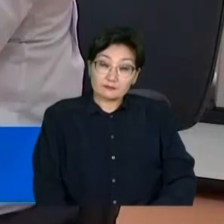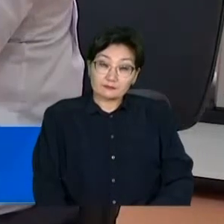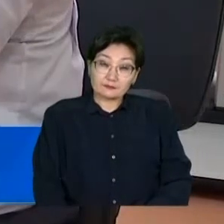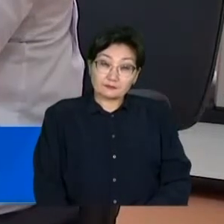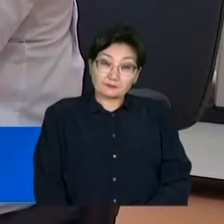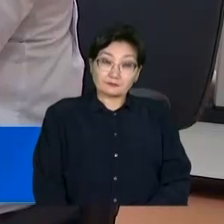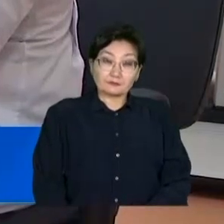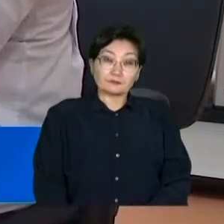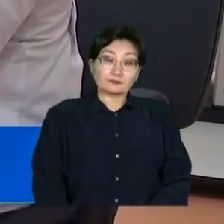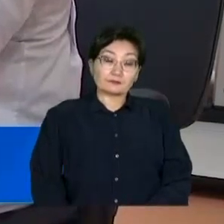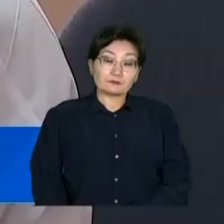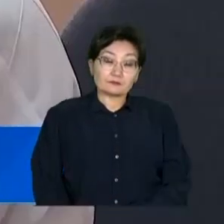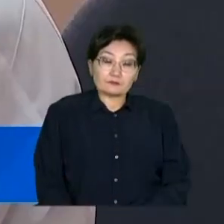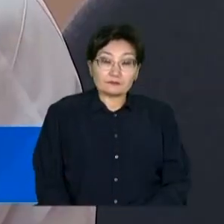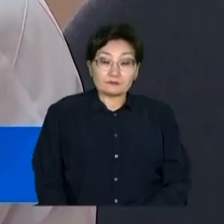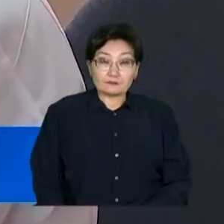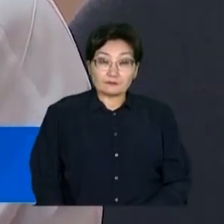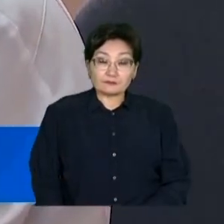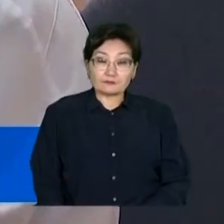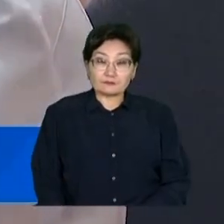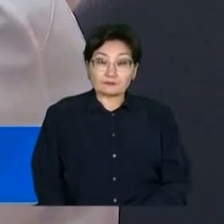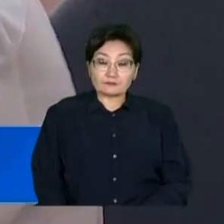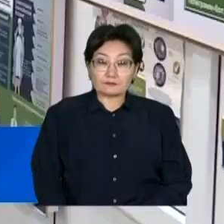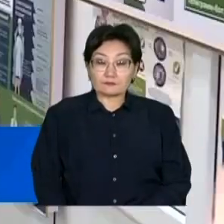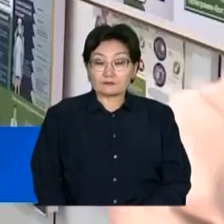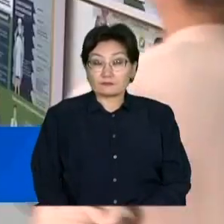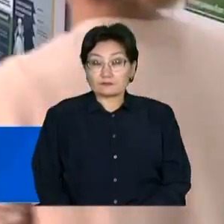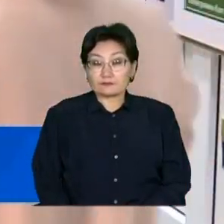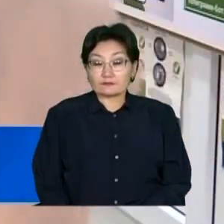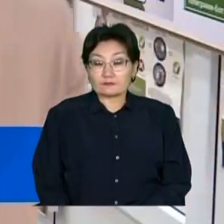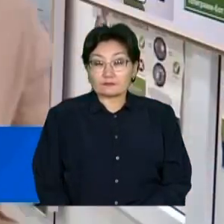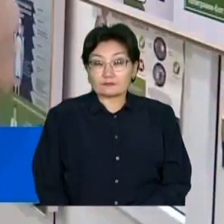Серікбекұлы, Нұрлан Өтегенов, Дастан Темірбекұлы, Алматы телеарнасы, Астана.